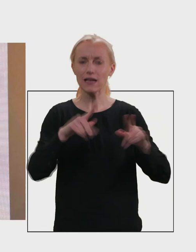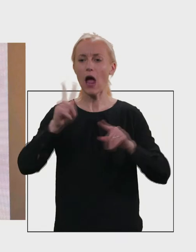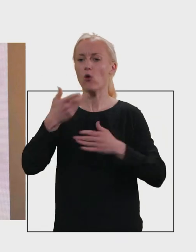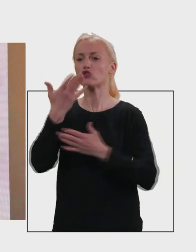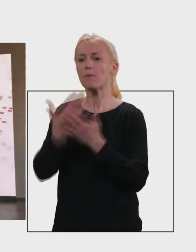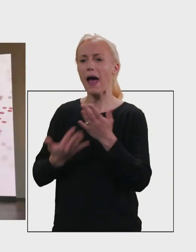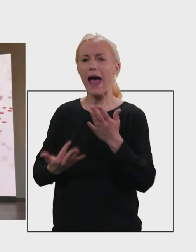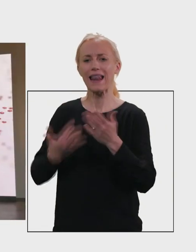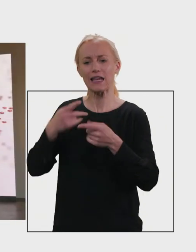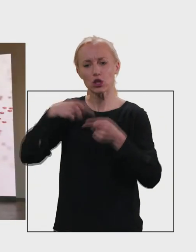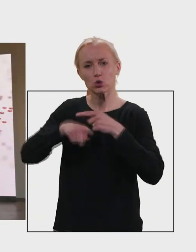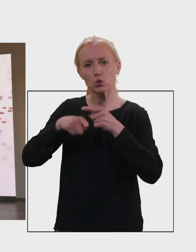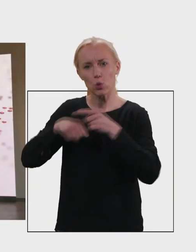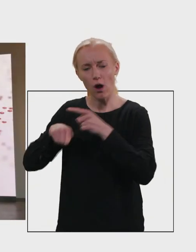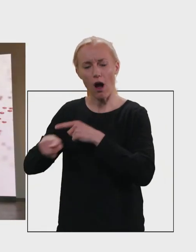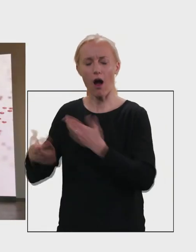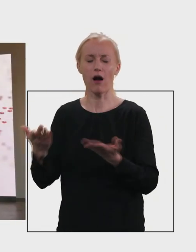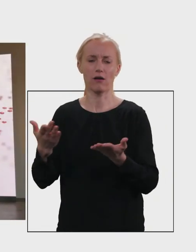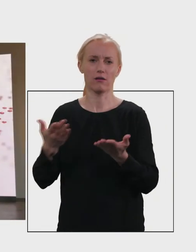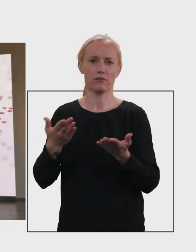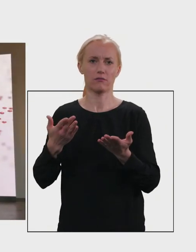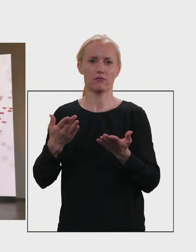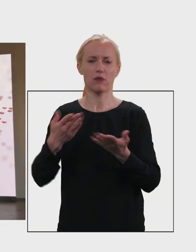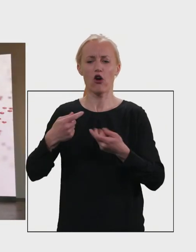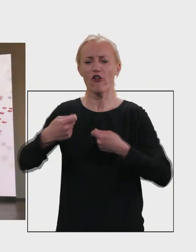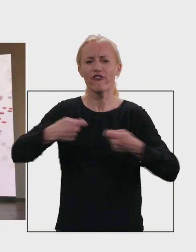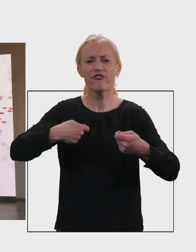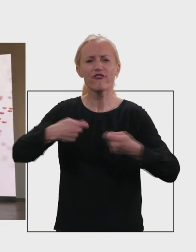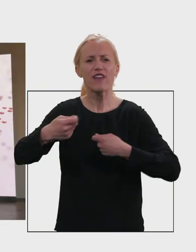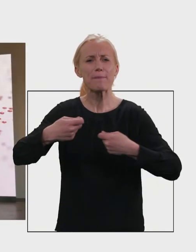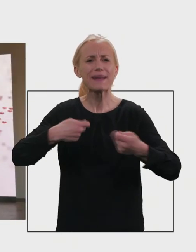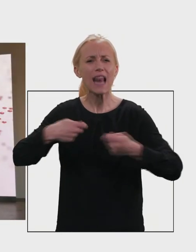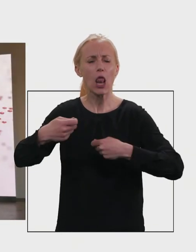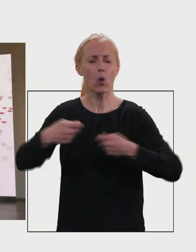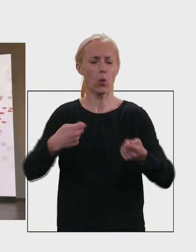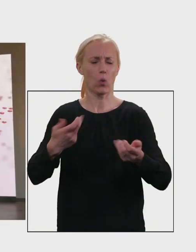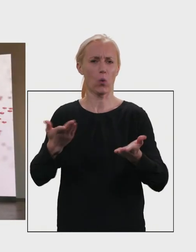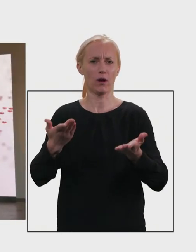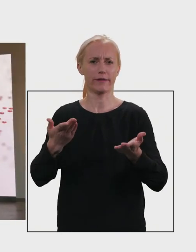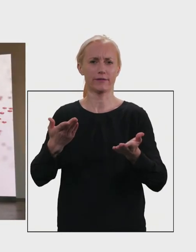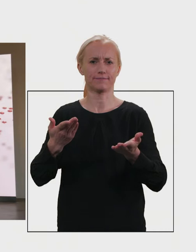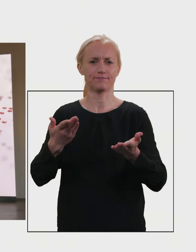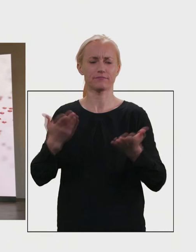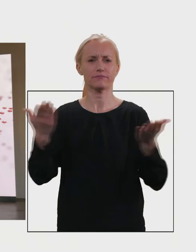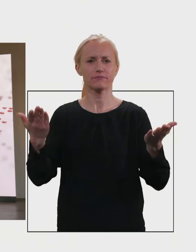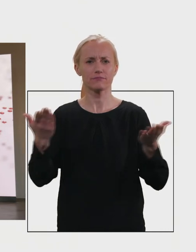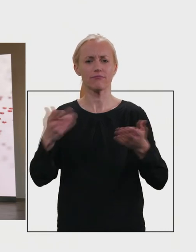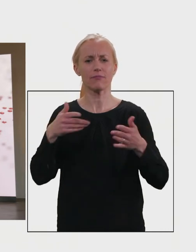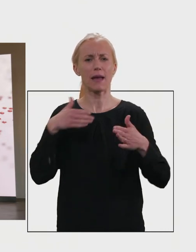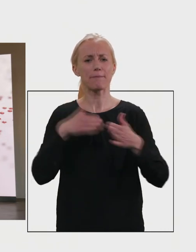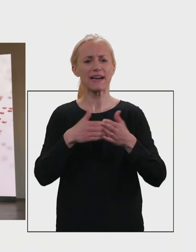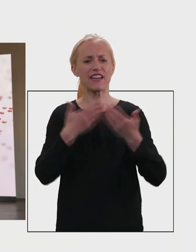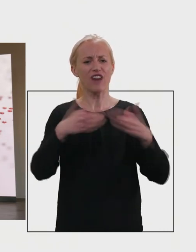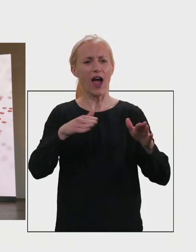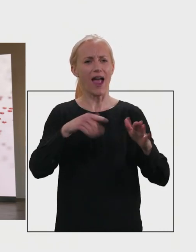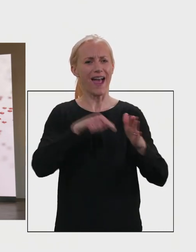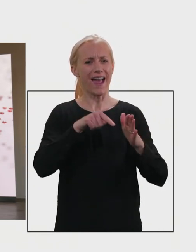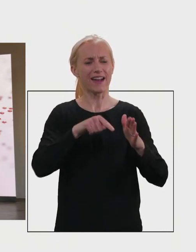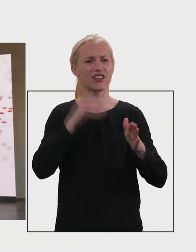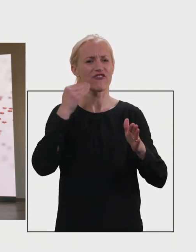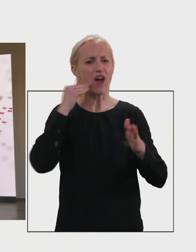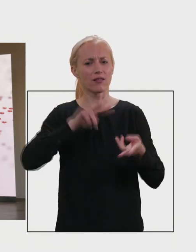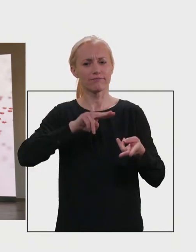sprachliche Zugänge. Es geht um Vermittlung natürlich. Es geht darum, wann wird aus Barrierefreiheit eigentlich sowas